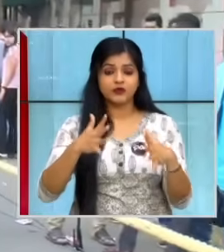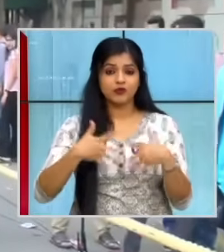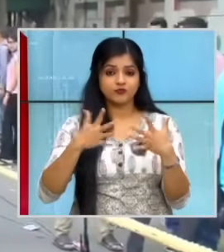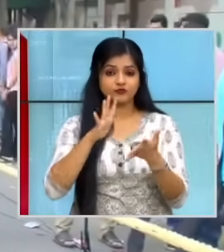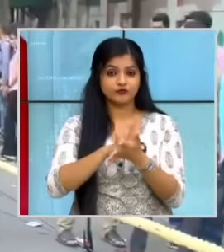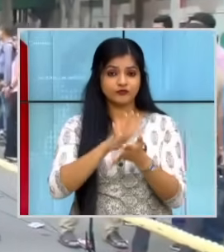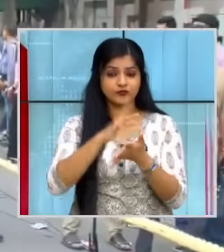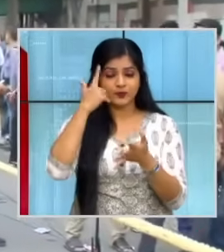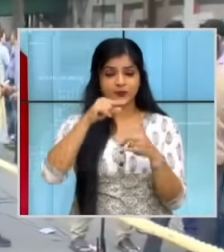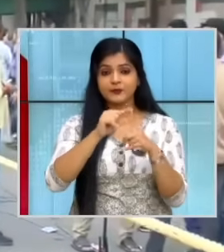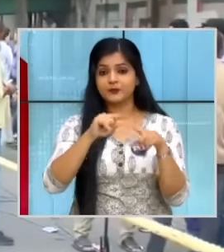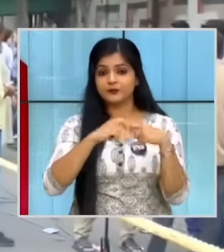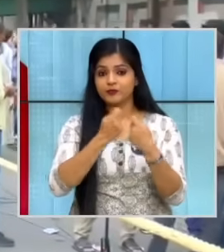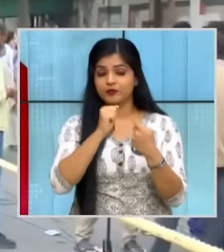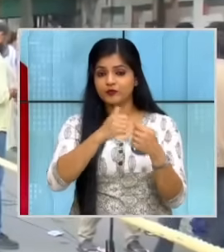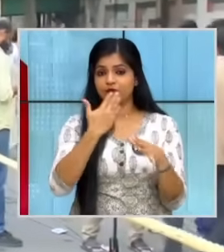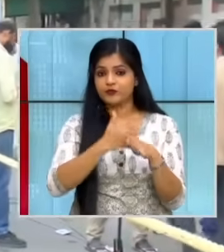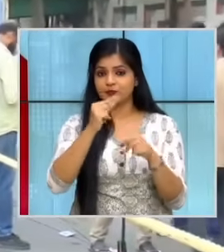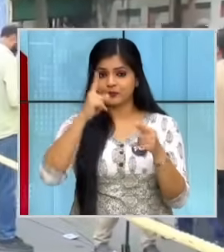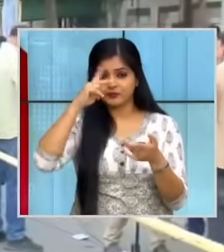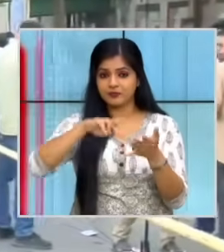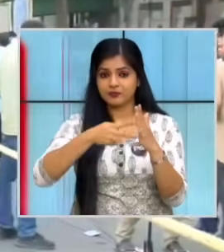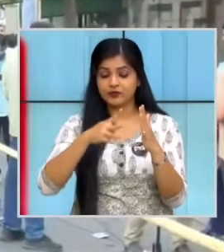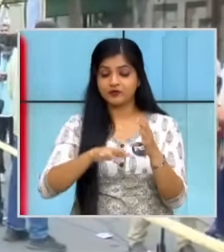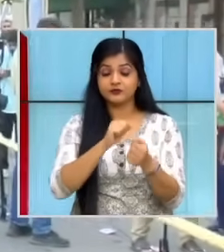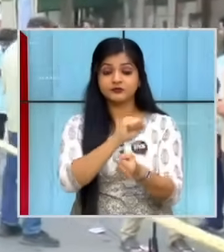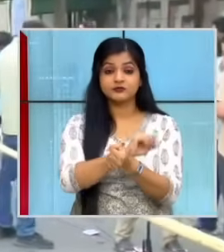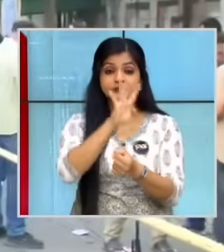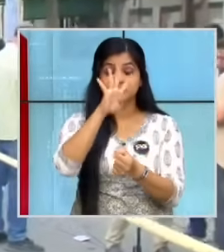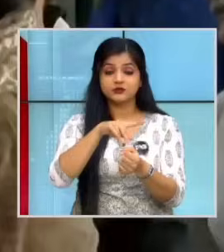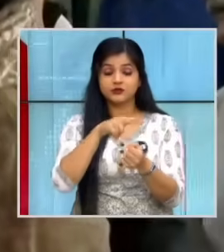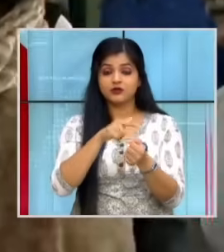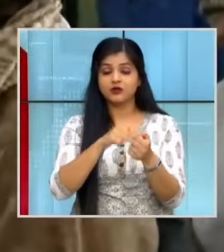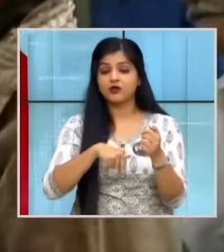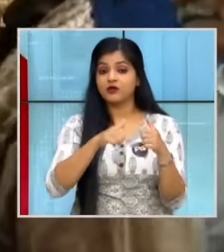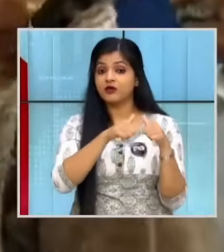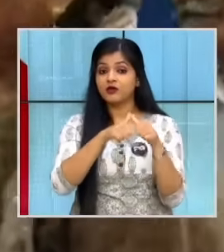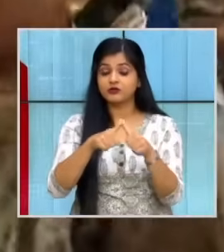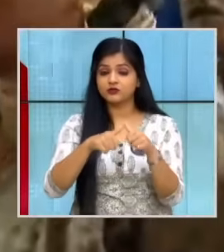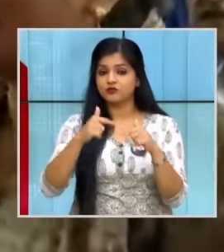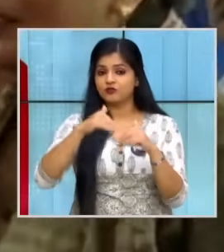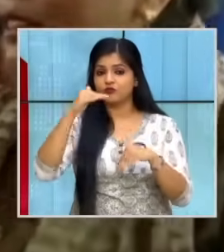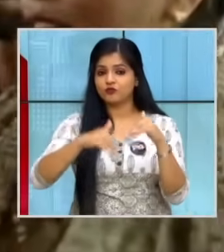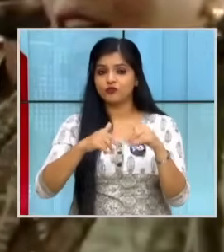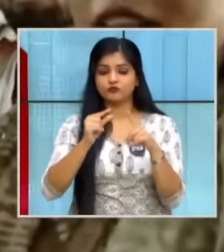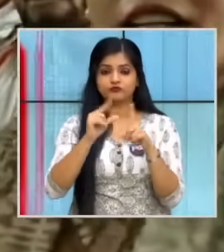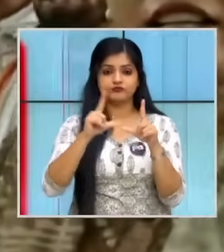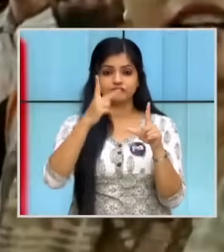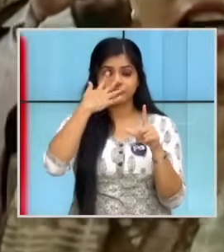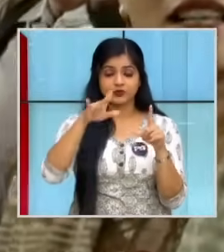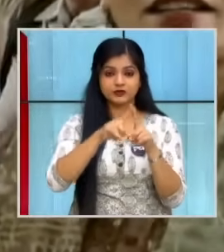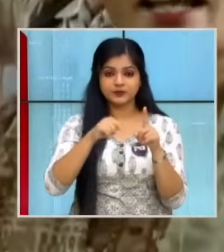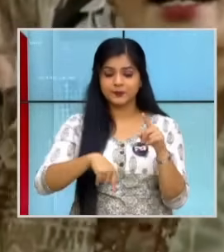കൂടിയാണ് പാർട്ടി പ്രവർത്തകർ തയ്യാറെടുക്കുന്നത്. ഒപ്പം ജയിൽ കി ജവാബ് ഓട്സെ എന്നുള്ള പ്രചാരണ മുദ്രാവാക്യം അതിന്